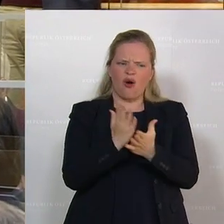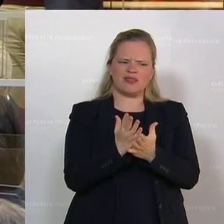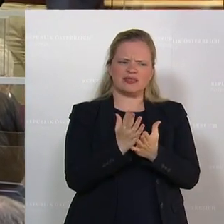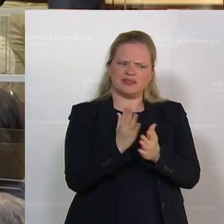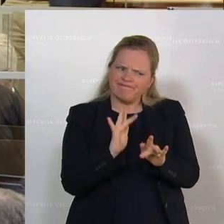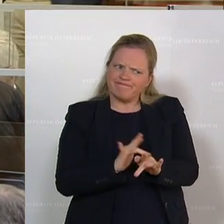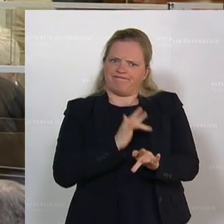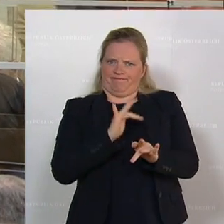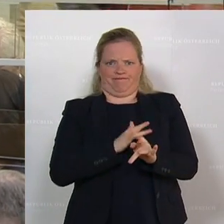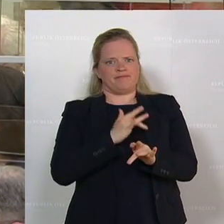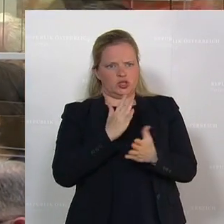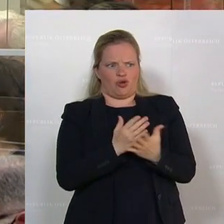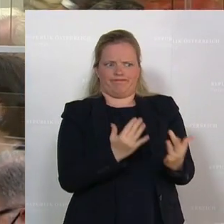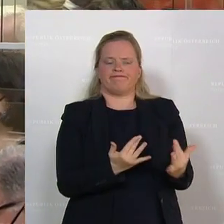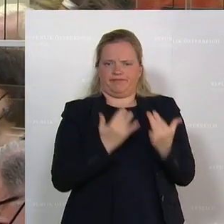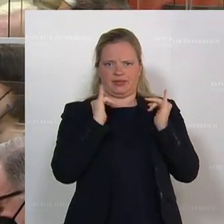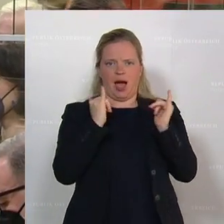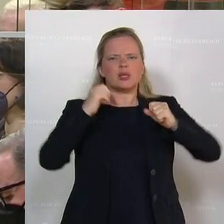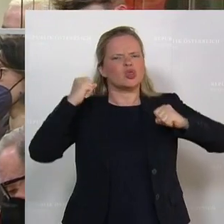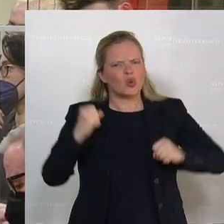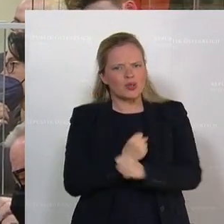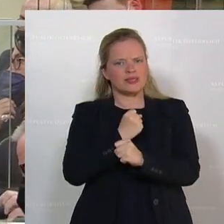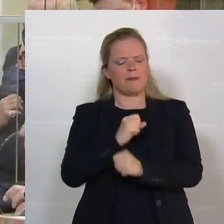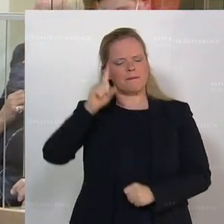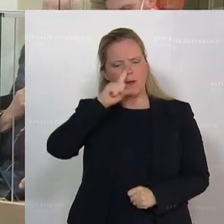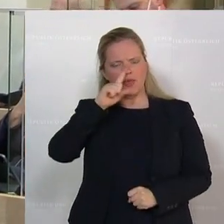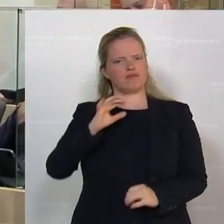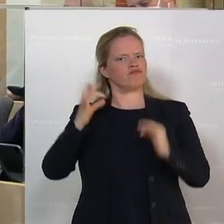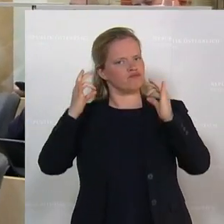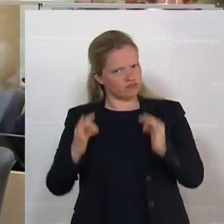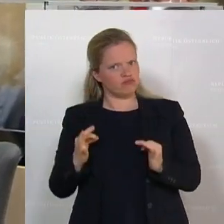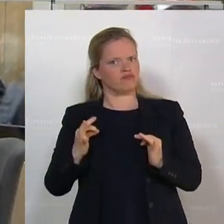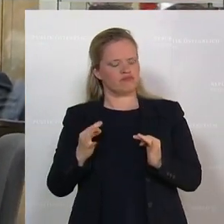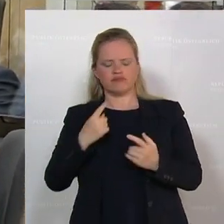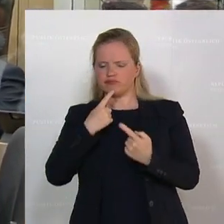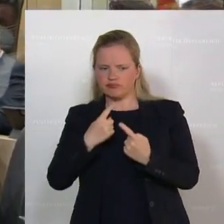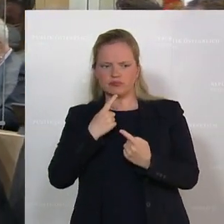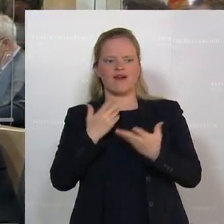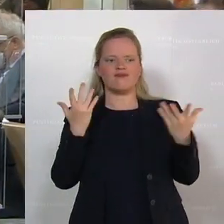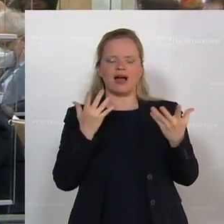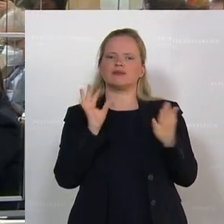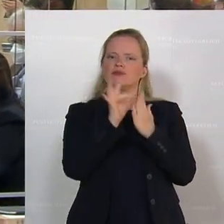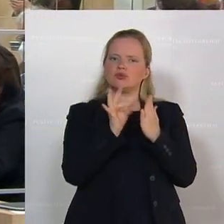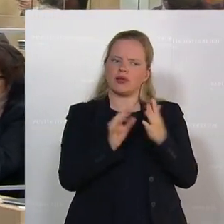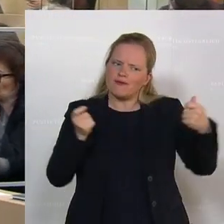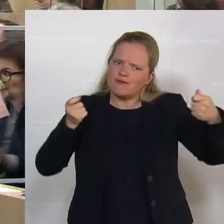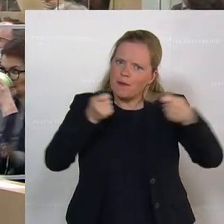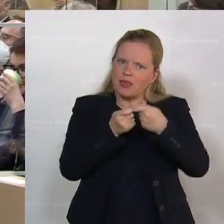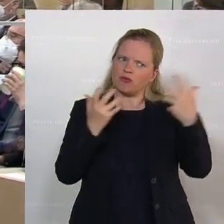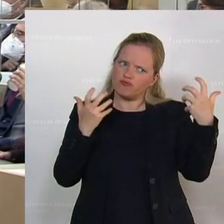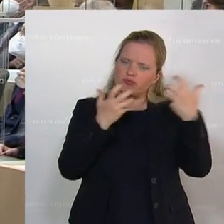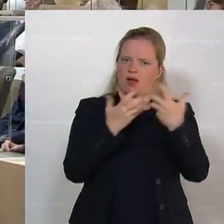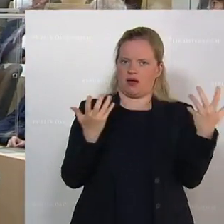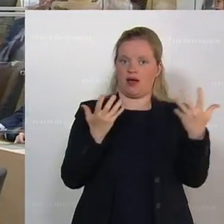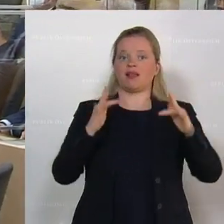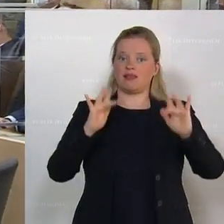emotionalisiert, versuche ich trotzdem einmal zunächst das anzusprechen, was uns verbindet. Es verbindet uns meiner